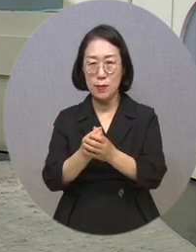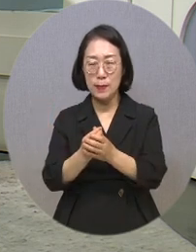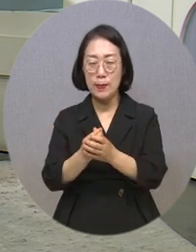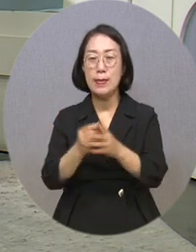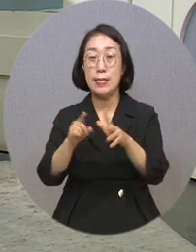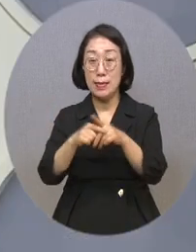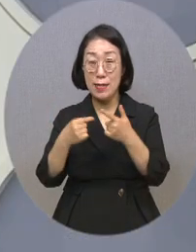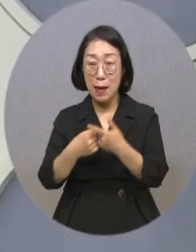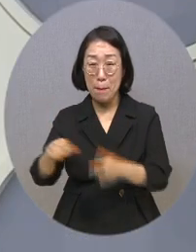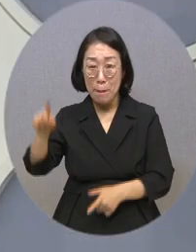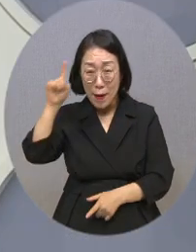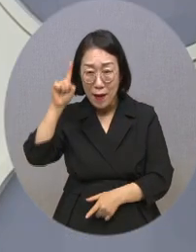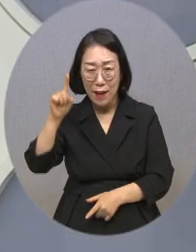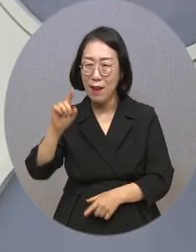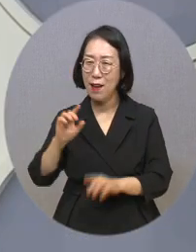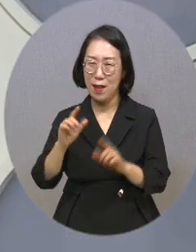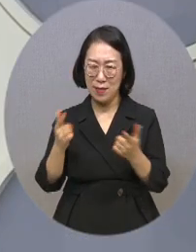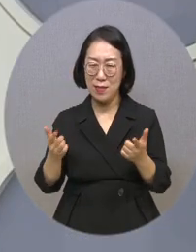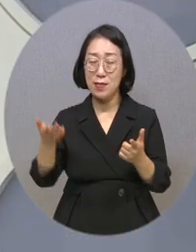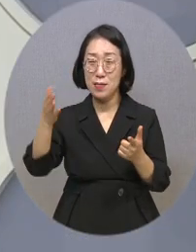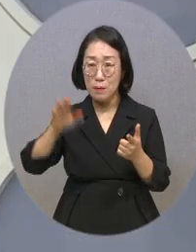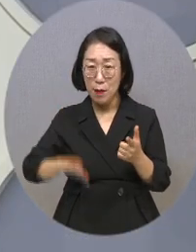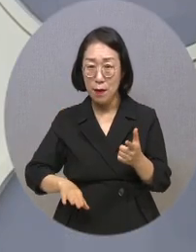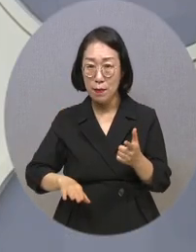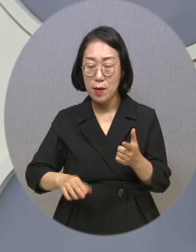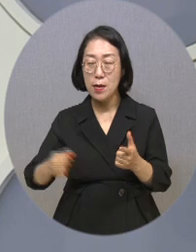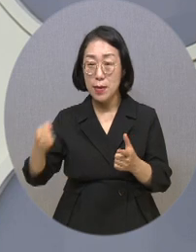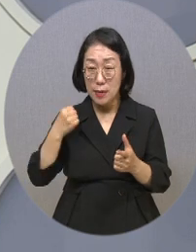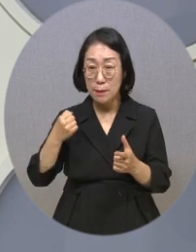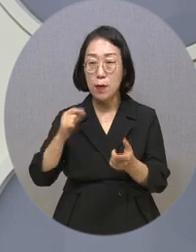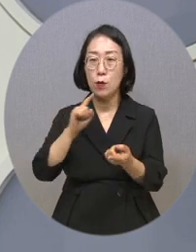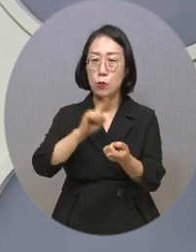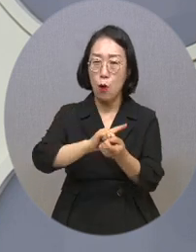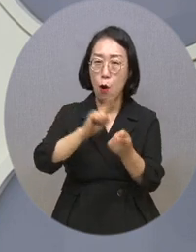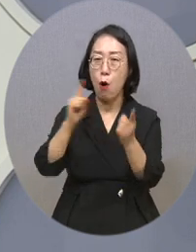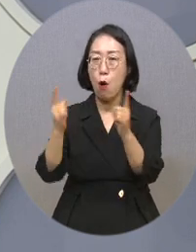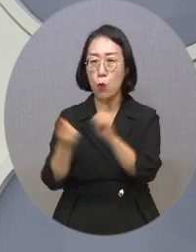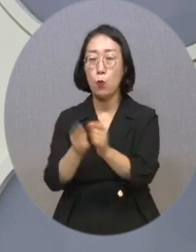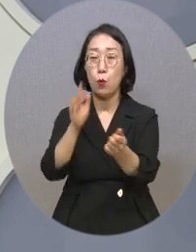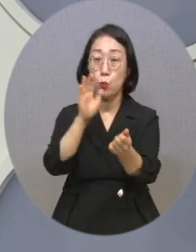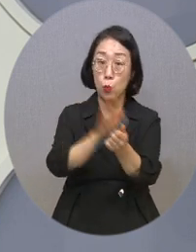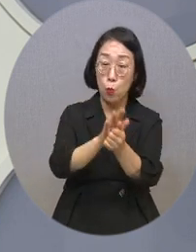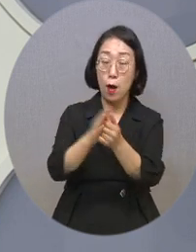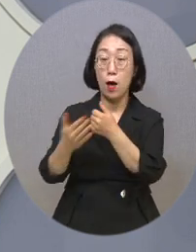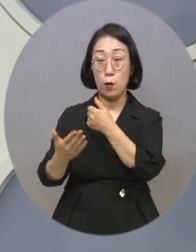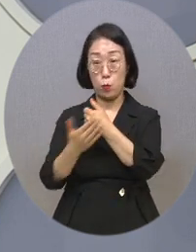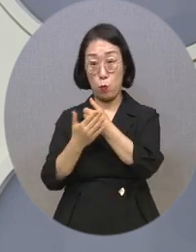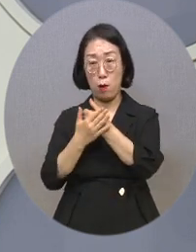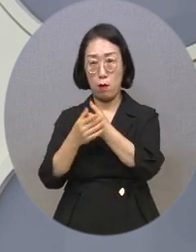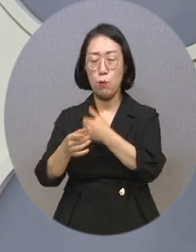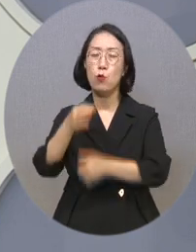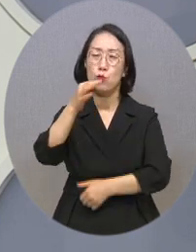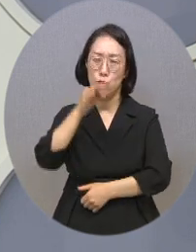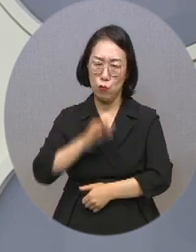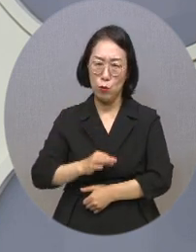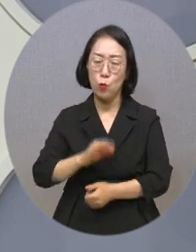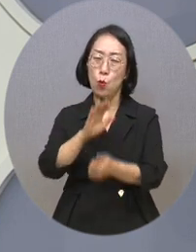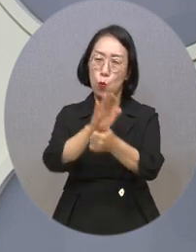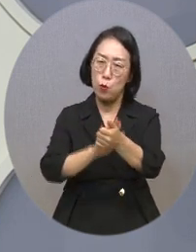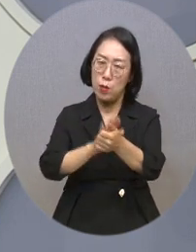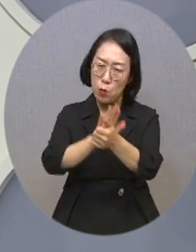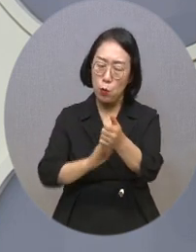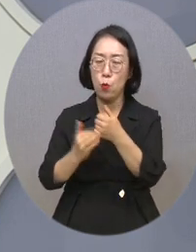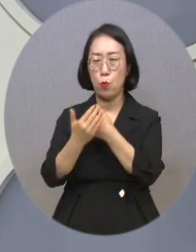못했는데 어려운 장애일수록 같이 합쳐서 힘을 그래야지 서로한테 도움도 되고 위로도 되고